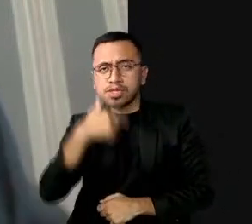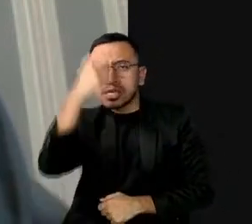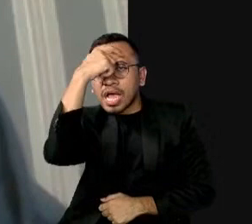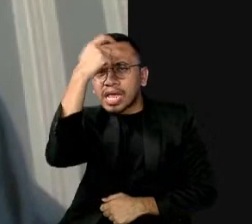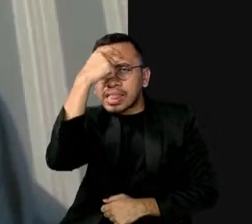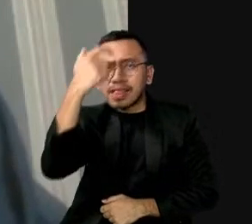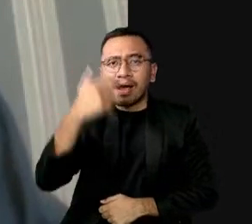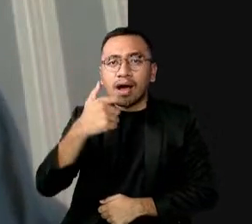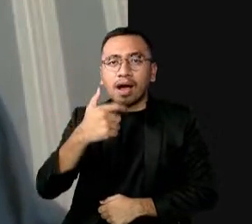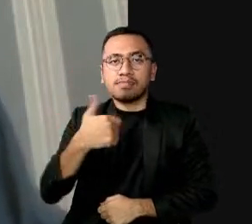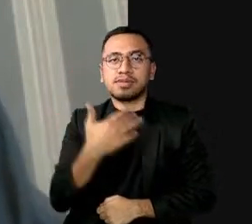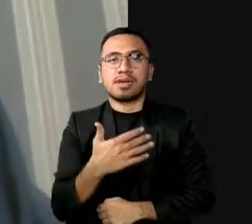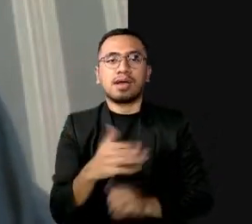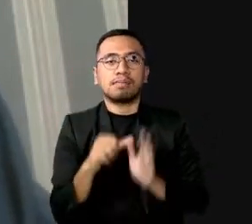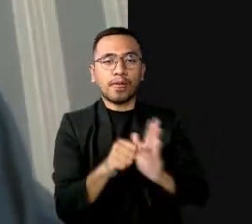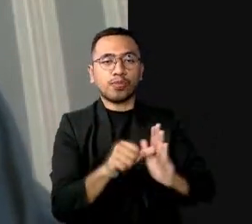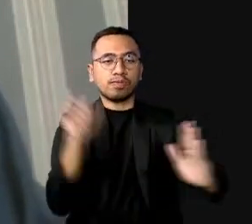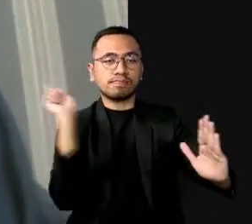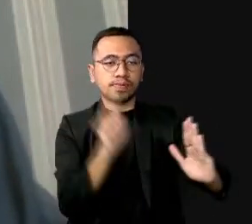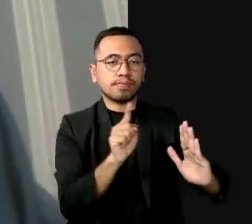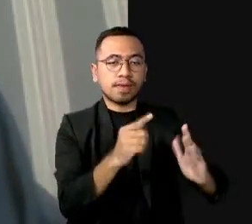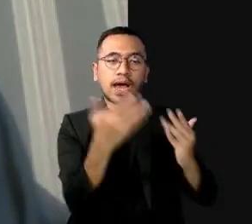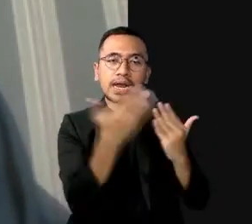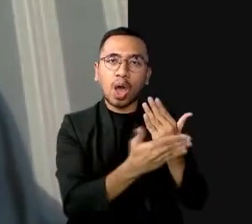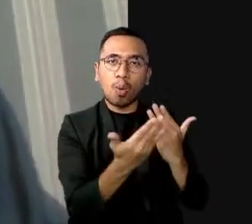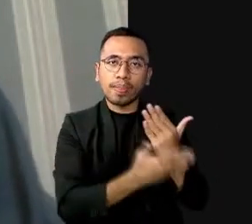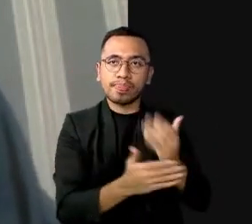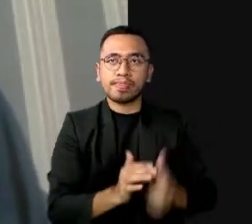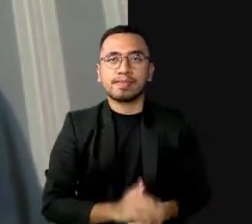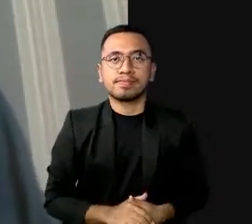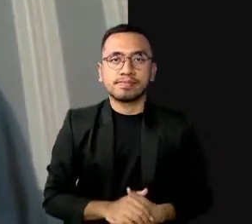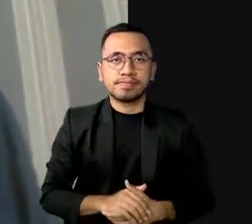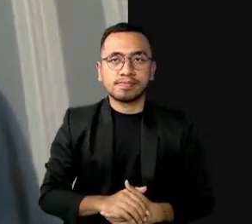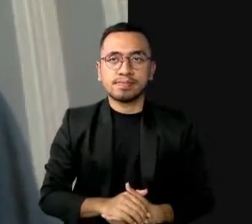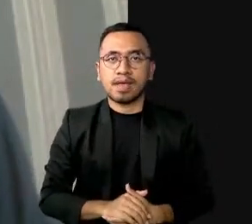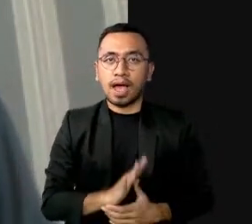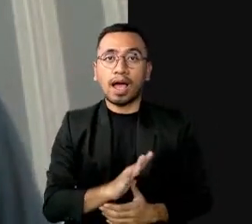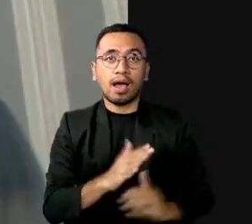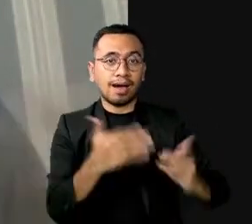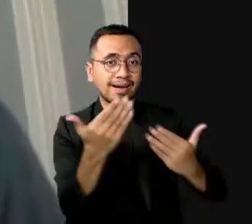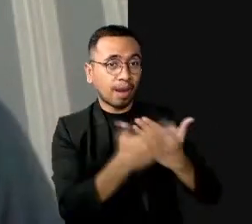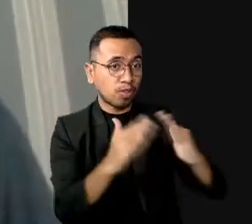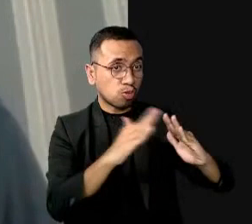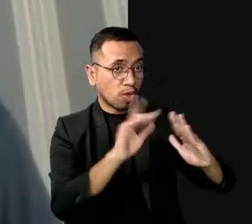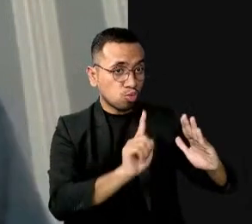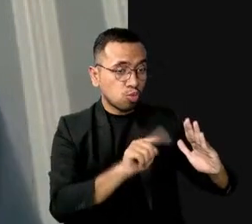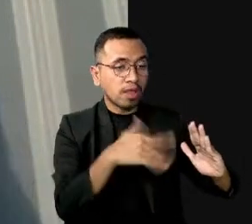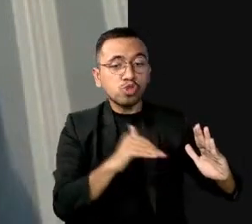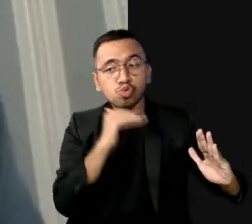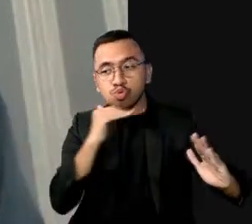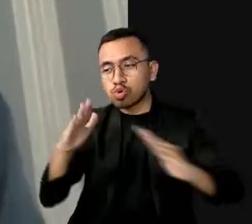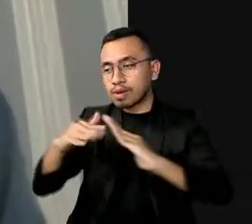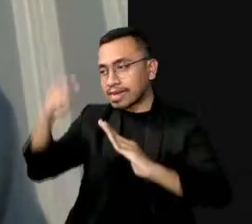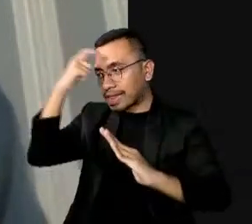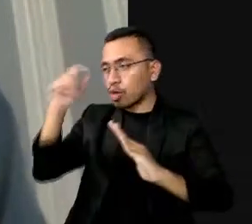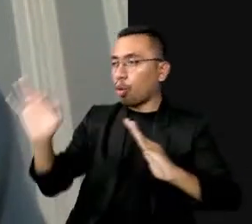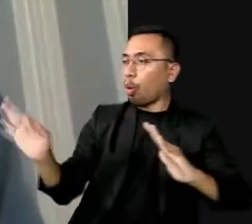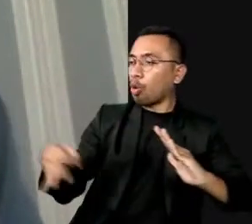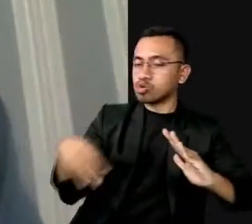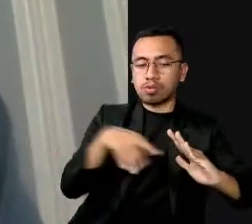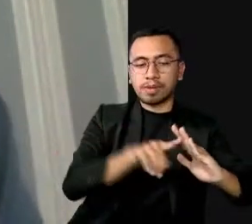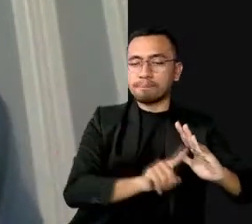menunggu Bagaimana posisi tempat tidur isolasi yang ada di rumah sakit Jadi mungkin itulah yang dilakukan oleh